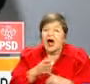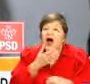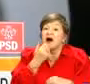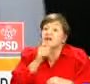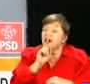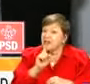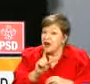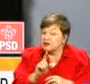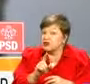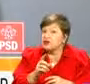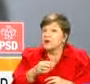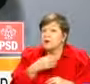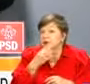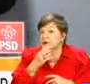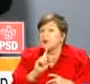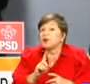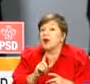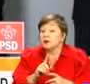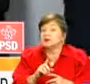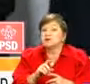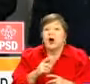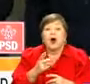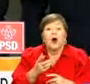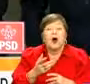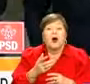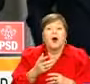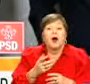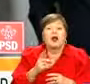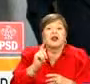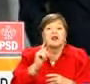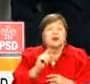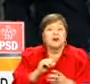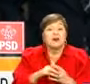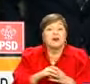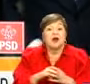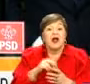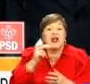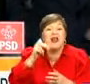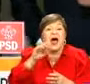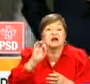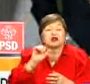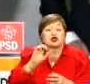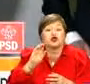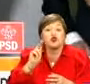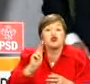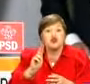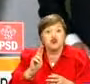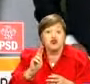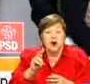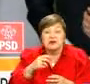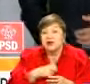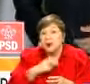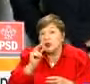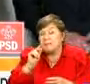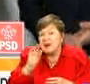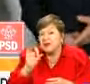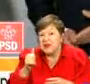să spunem, și până acum s-au purtat discuții despre Neacșu. Este posibilitatea